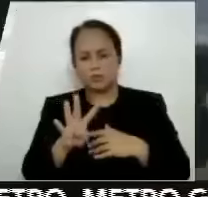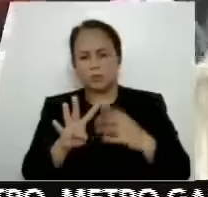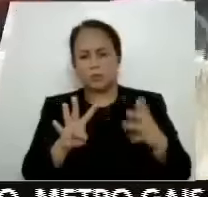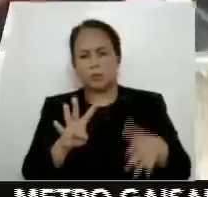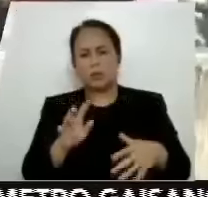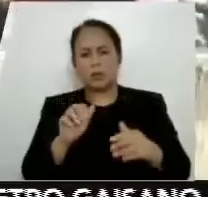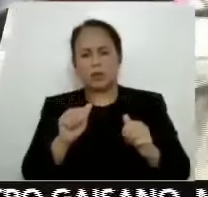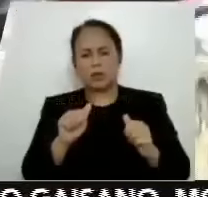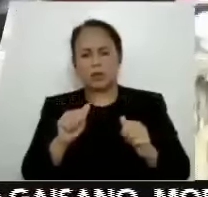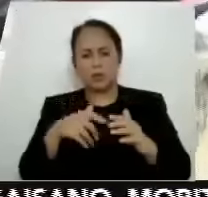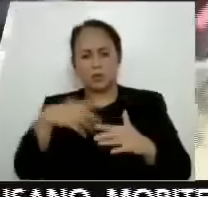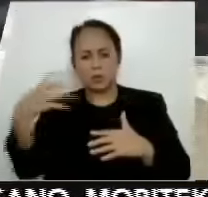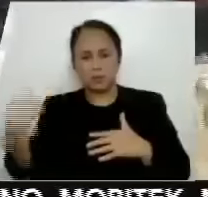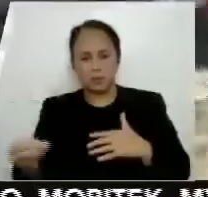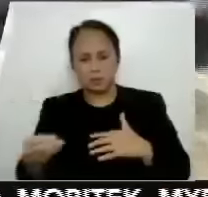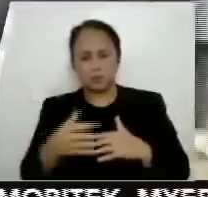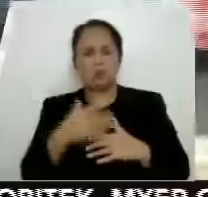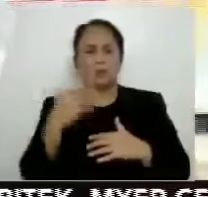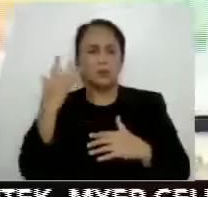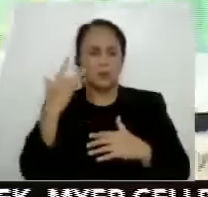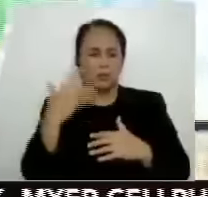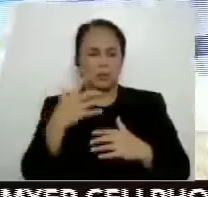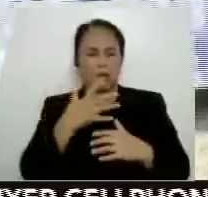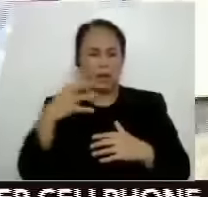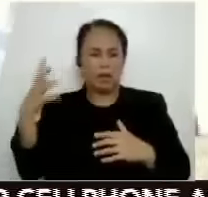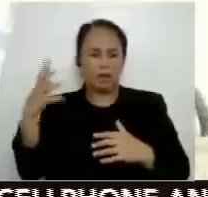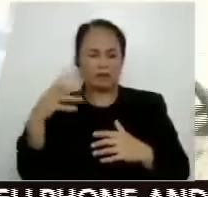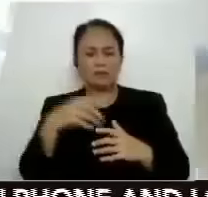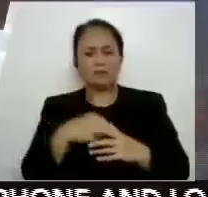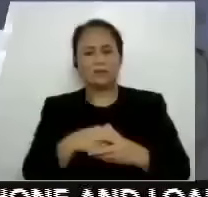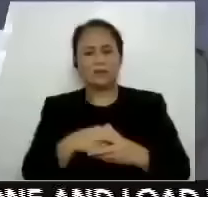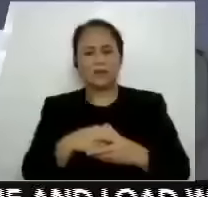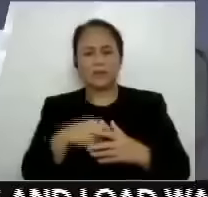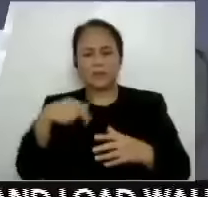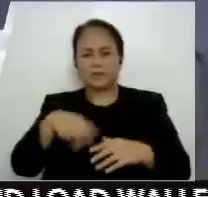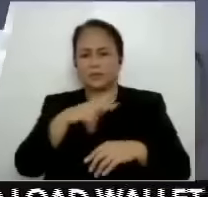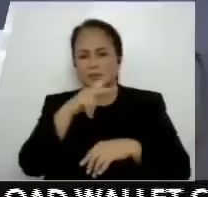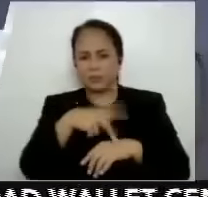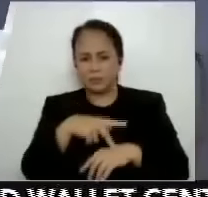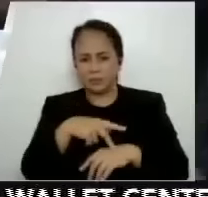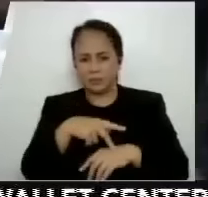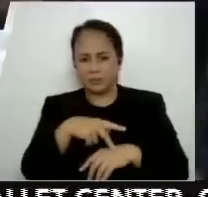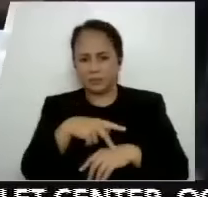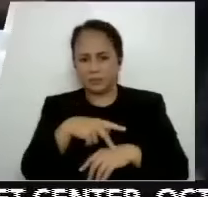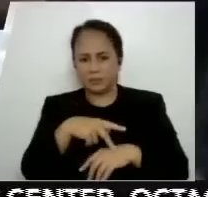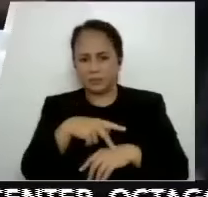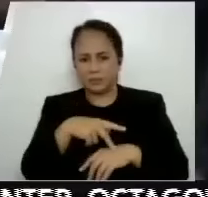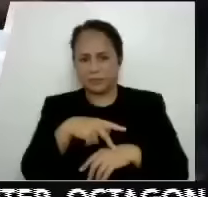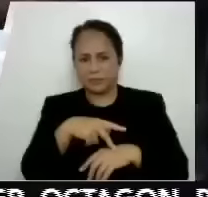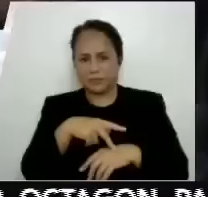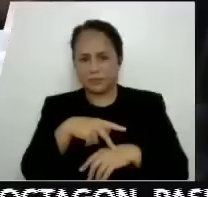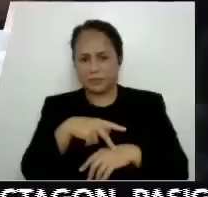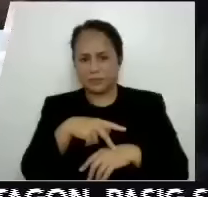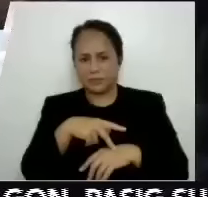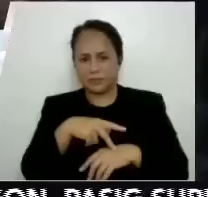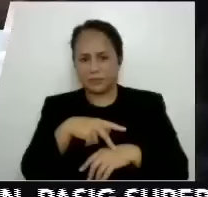s hamak na mas mainit diyan ang temperatura sa Pilipinas ngayon ang ginagawa ko ventilate ko